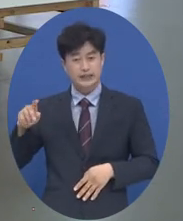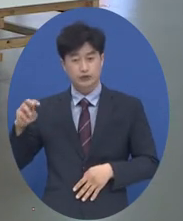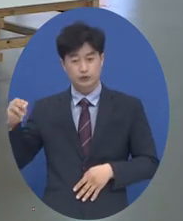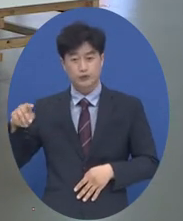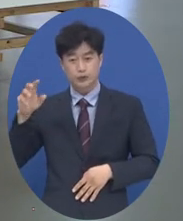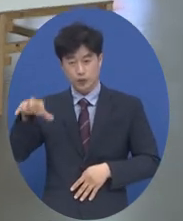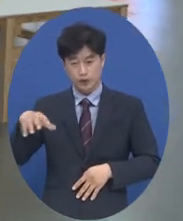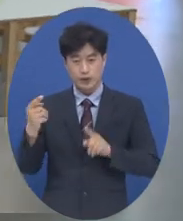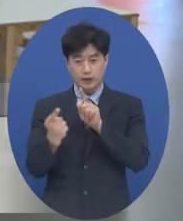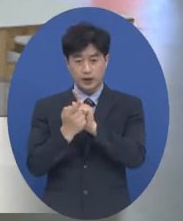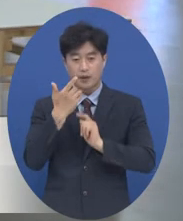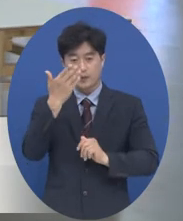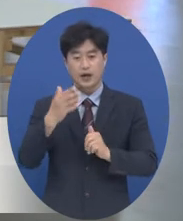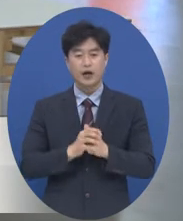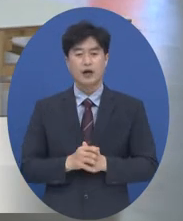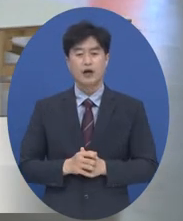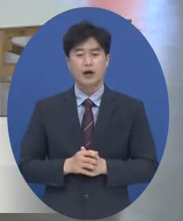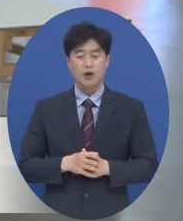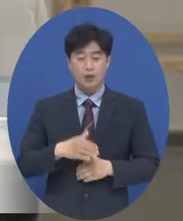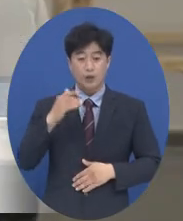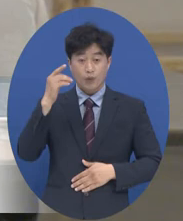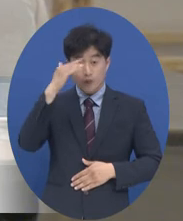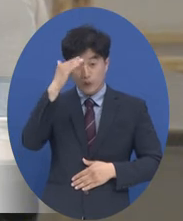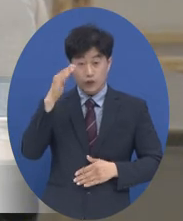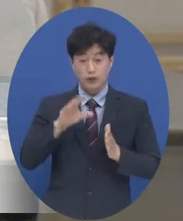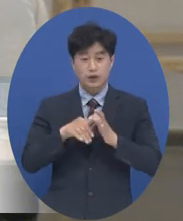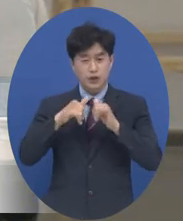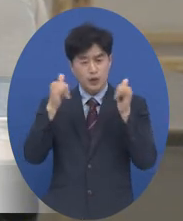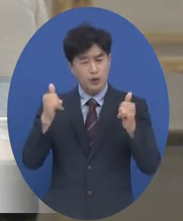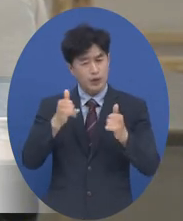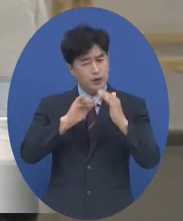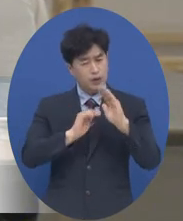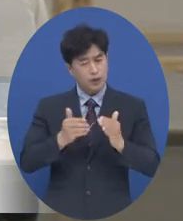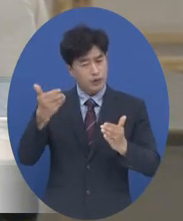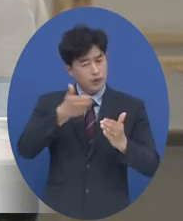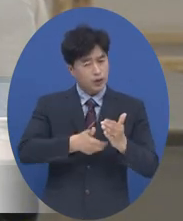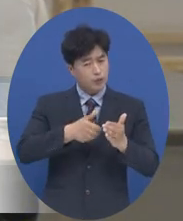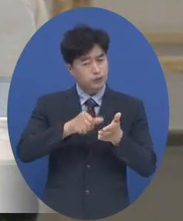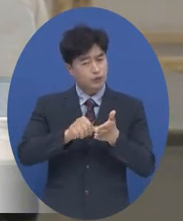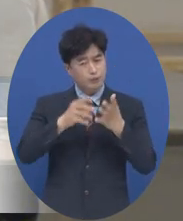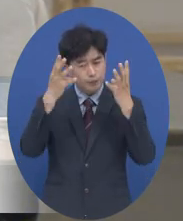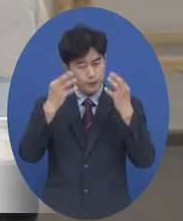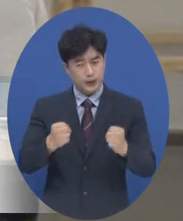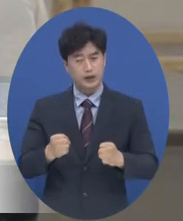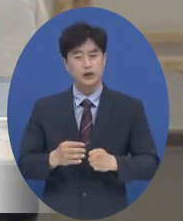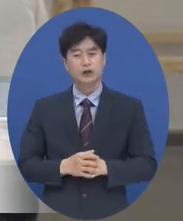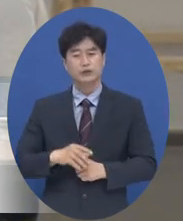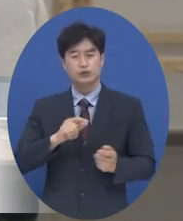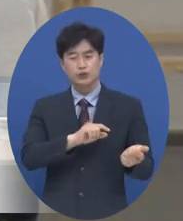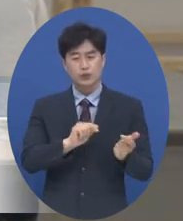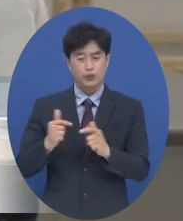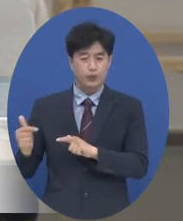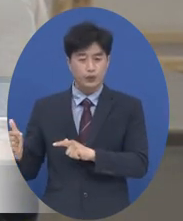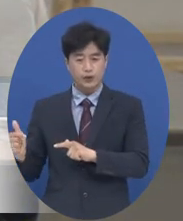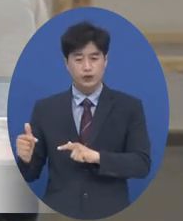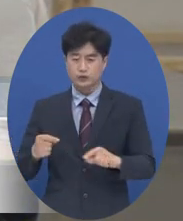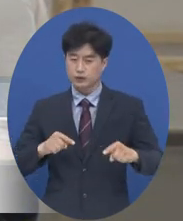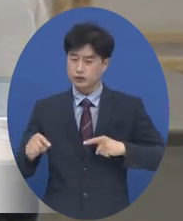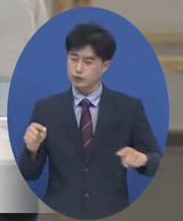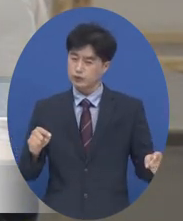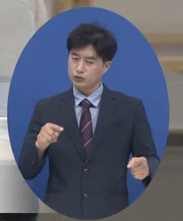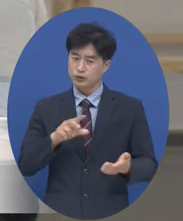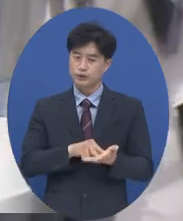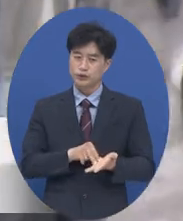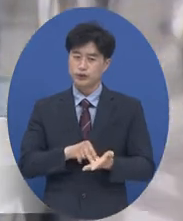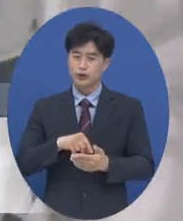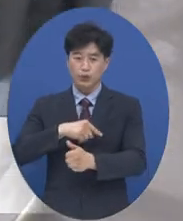있습니다. 볼때 대부분 다 사회의 메시지를 담은 그런 작품들이 많더라고요. 그래서 좀,